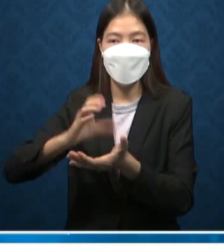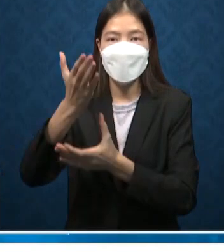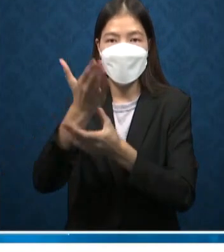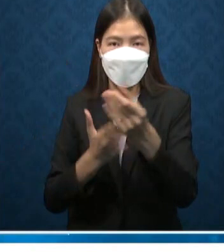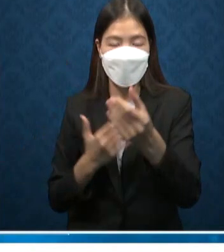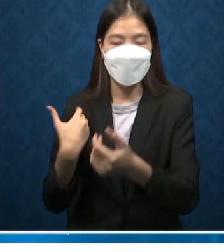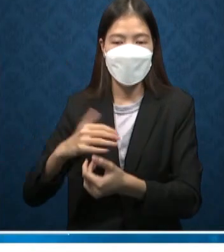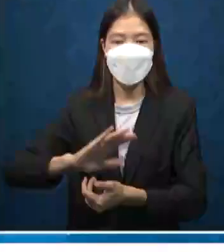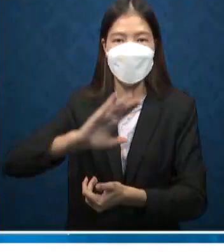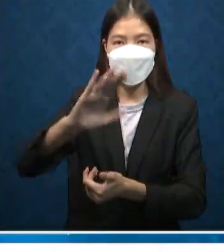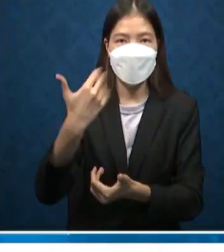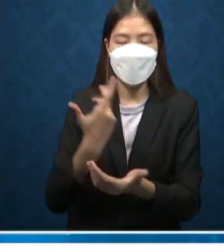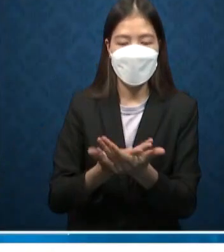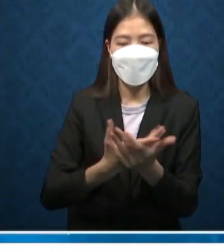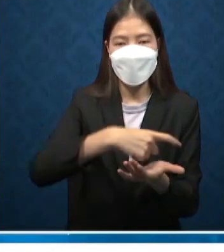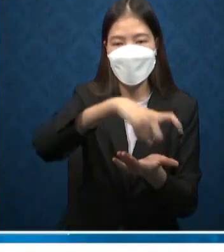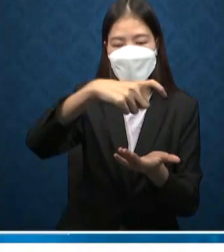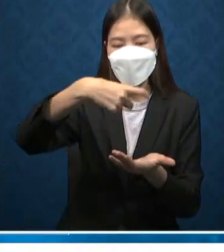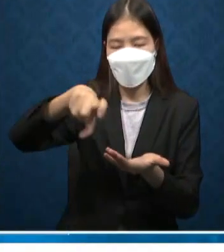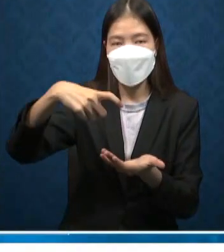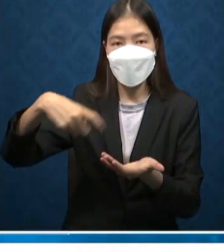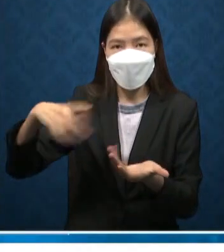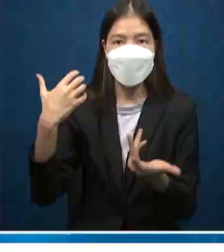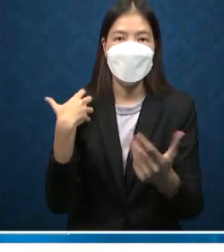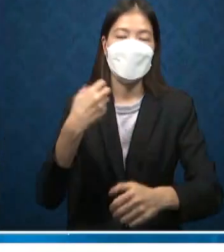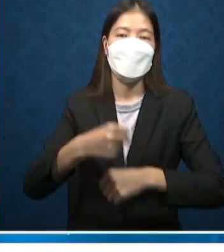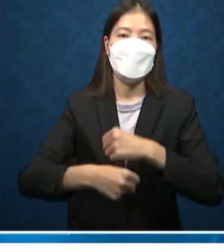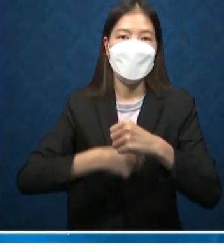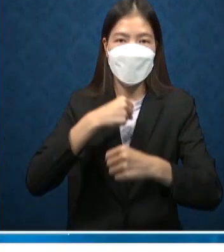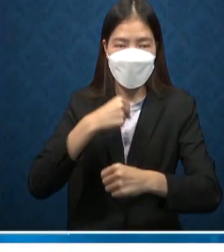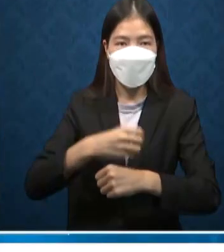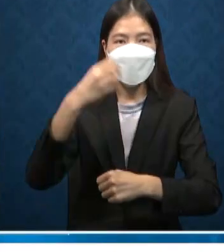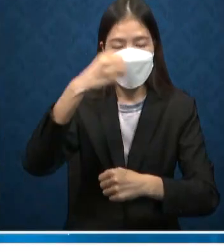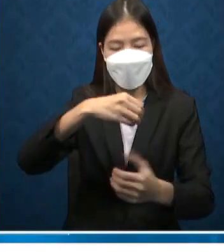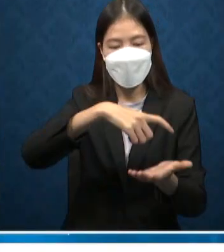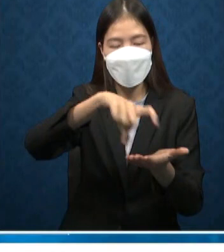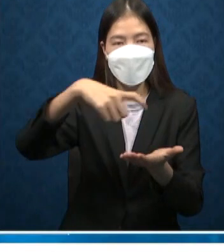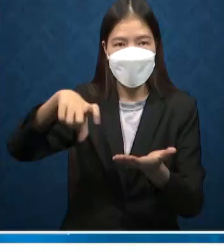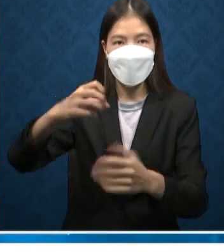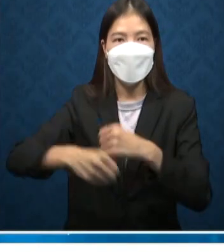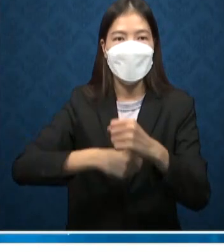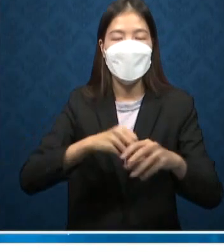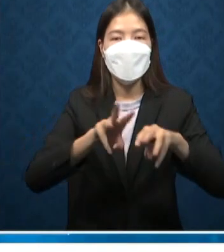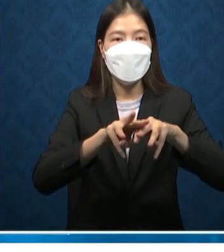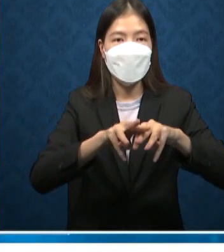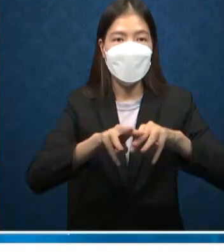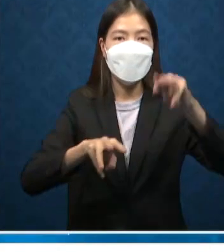รายงานการโอนงบประมาณรายจ่ายประจำปีงบประมาณพ.ศ. 2565ตามมาตรา51ของ